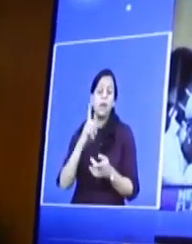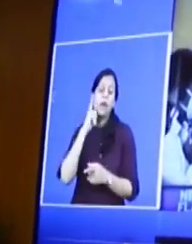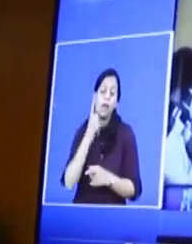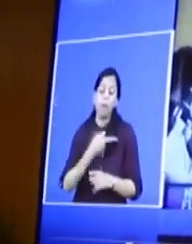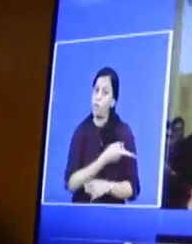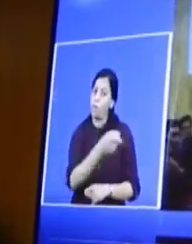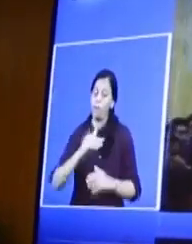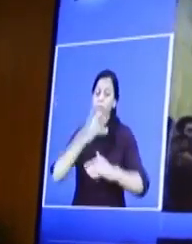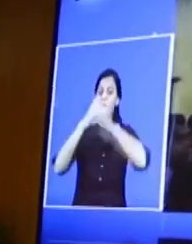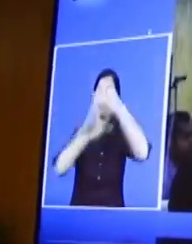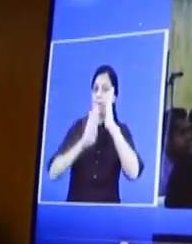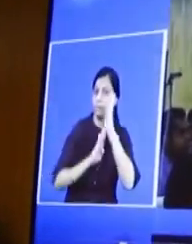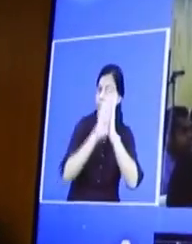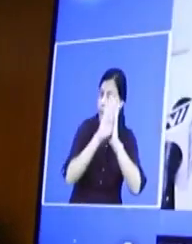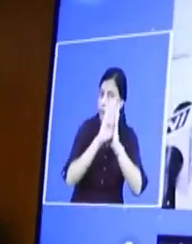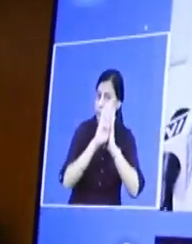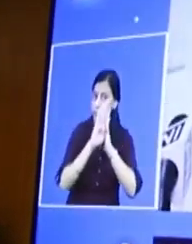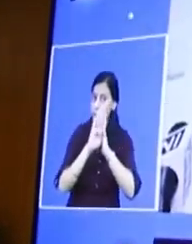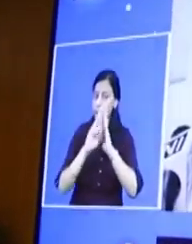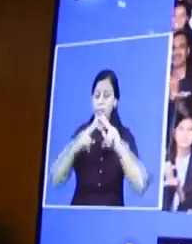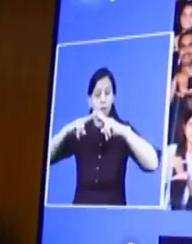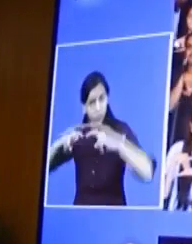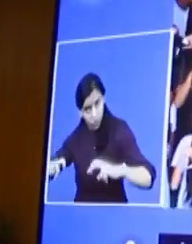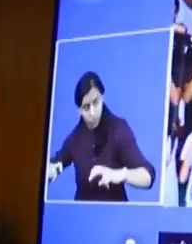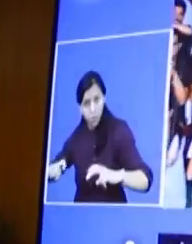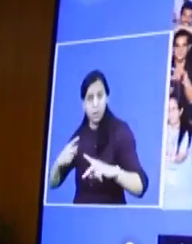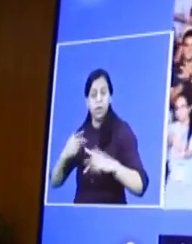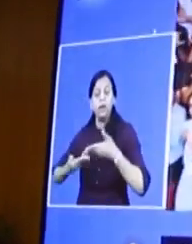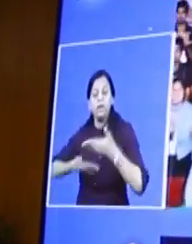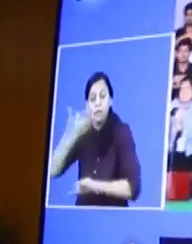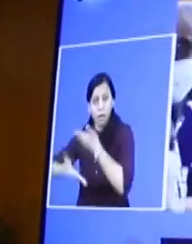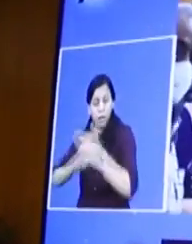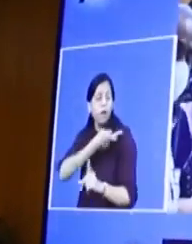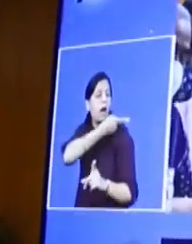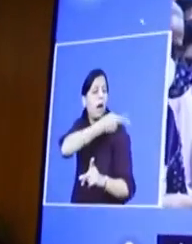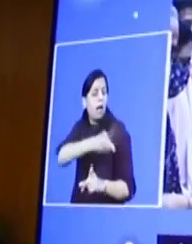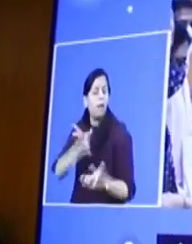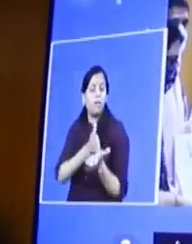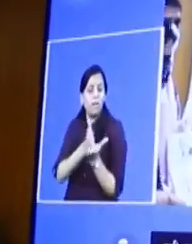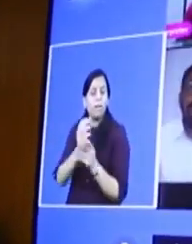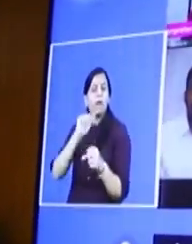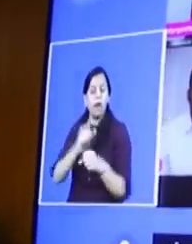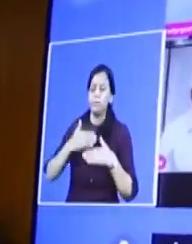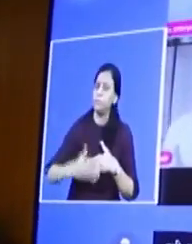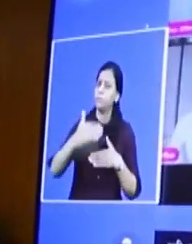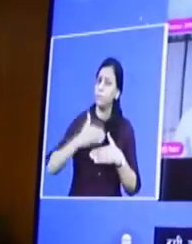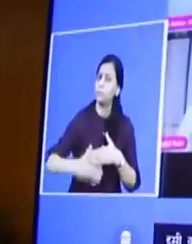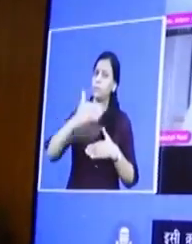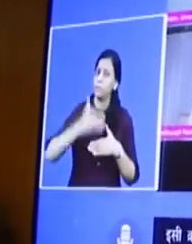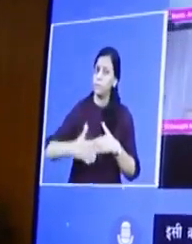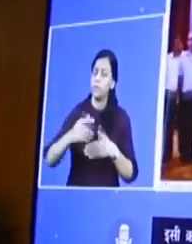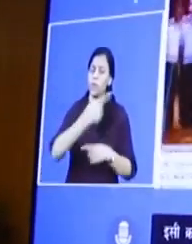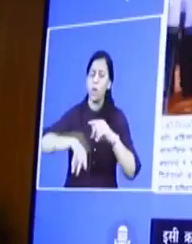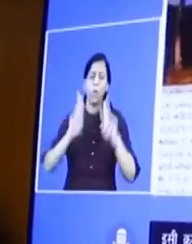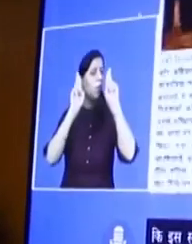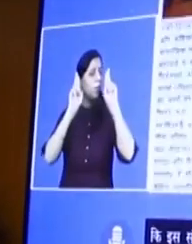अनुसंधान एवं प्रशिक्षण केंद्र श्रवण बाधितों के लिए जनशक्ति विकास अनुसंधान एवं प्रशिक्षण आदि क्षेत्रों में